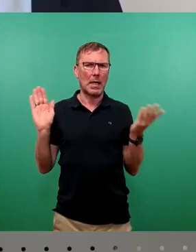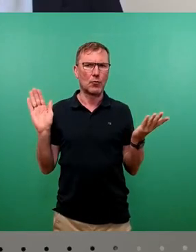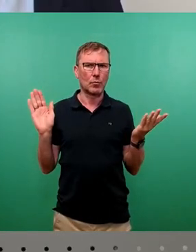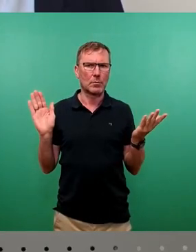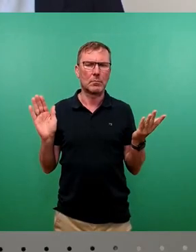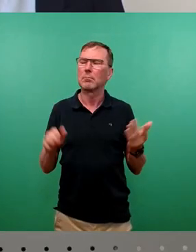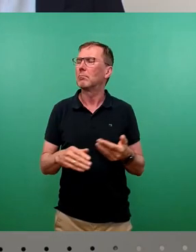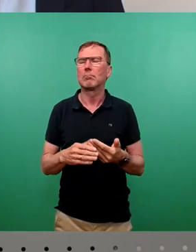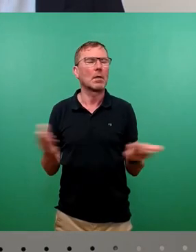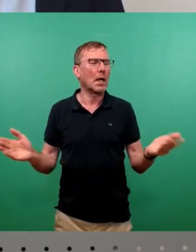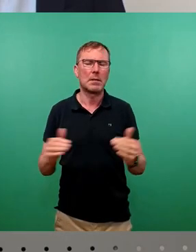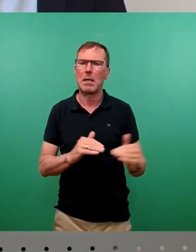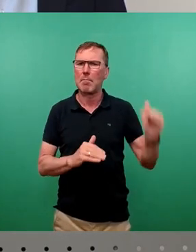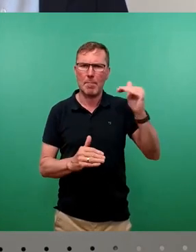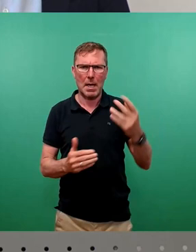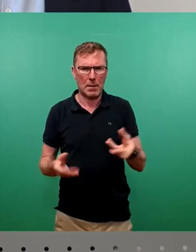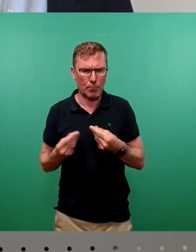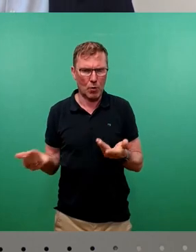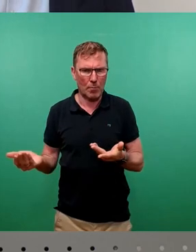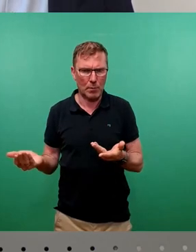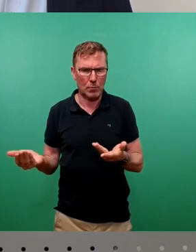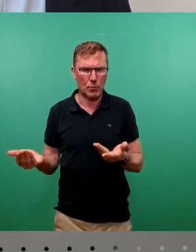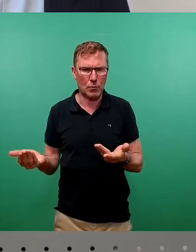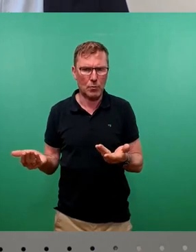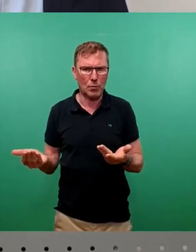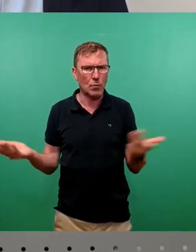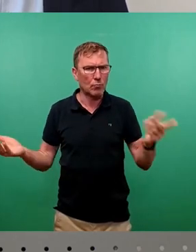Mehrheit gefunden. Tja, damit ist es gescheitert.